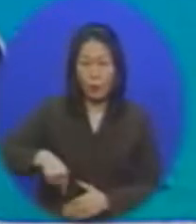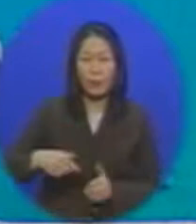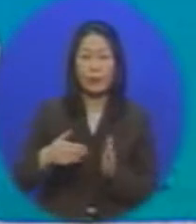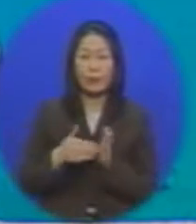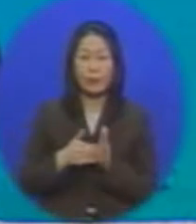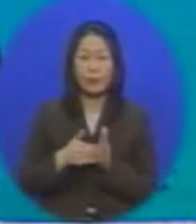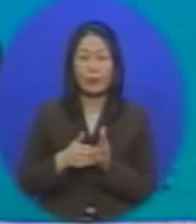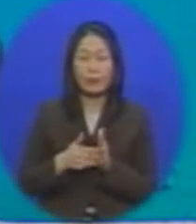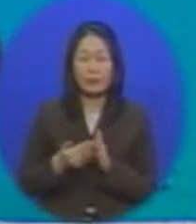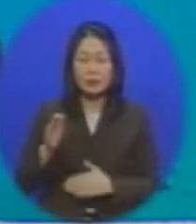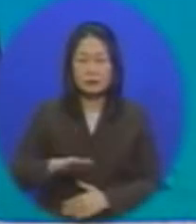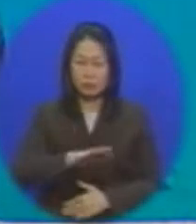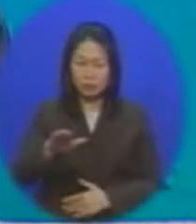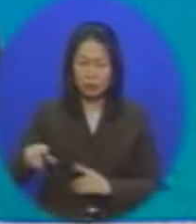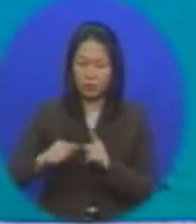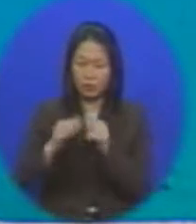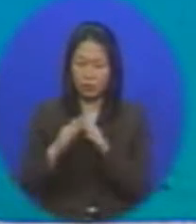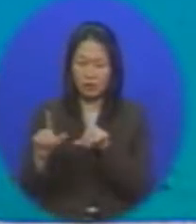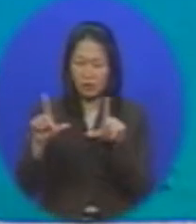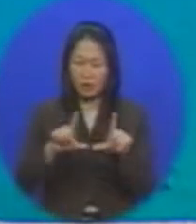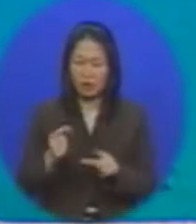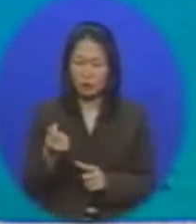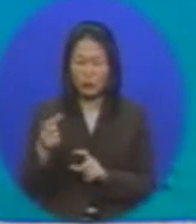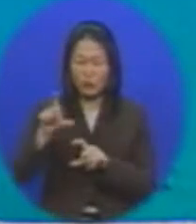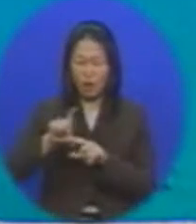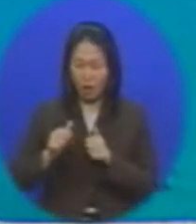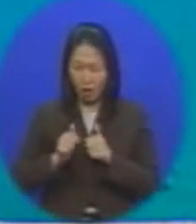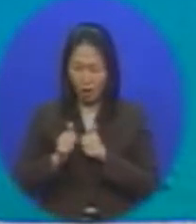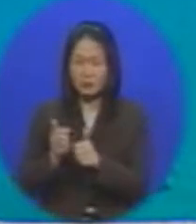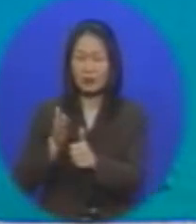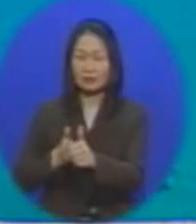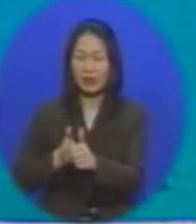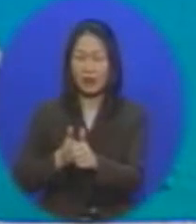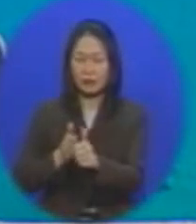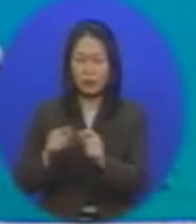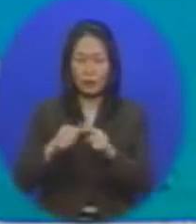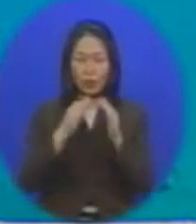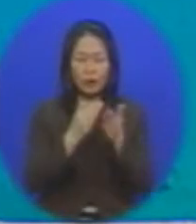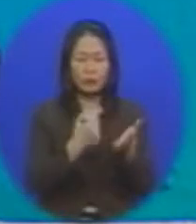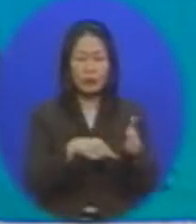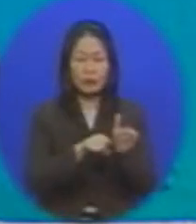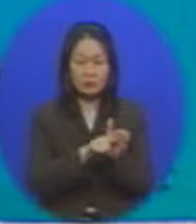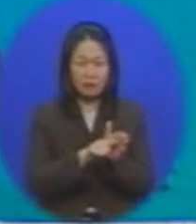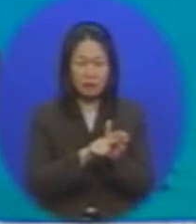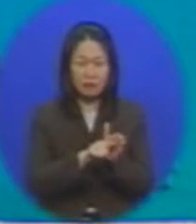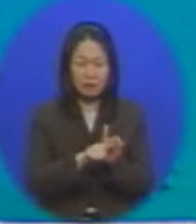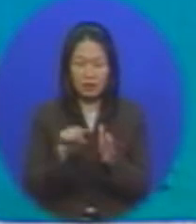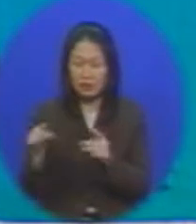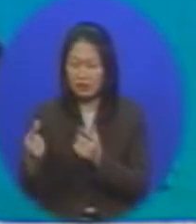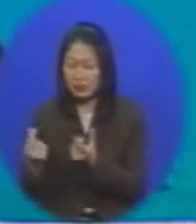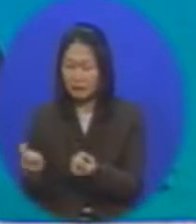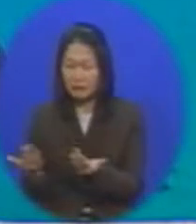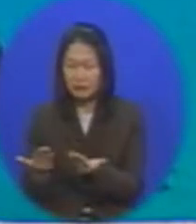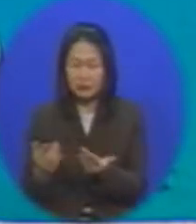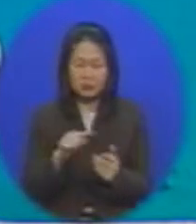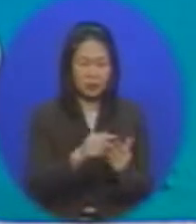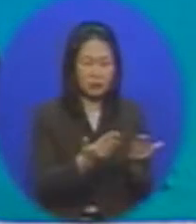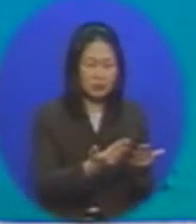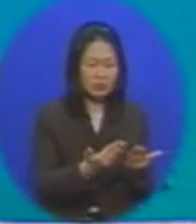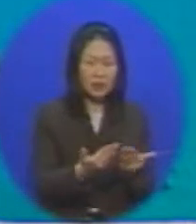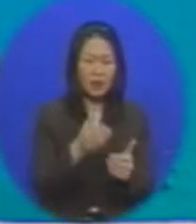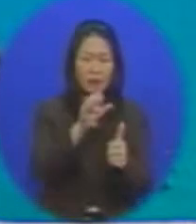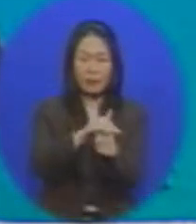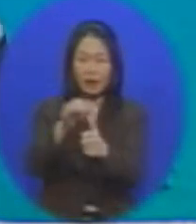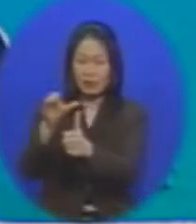여러분들에게 교회생활 조금 더 열심히 하시자 또 교회를 위해서 이런 저런 일을 맡게 드리면서